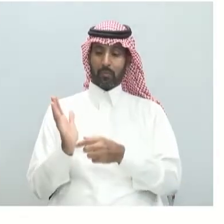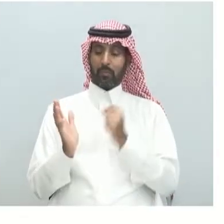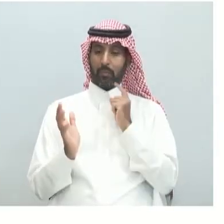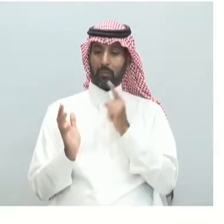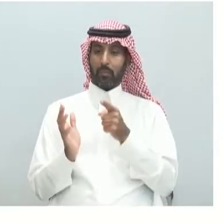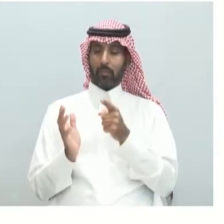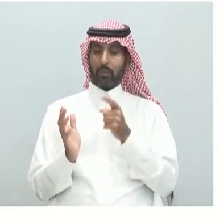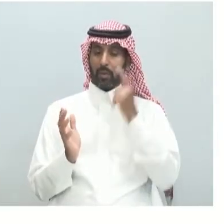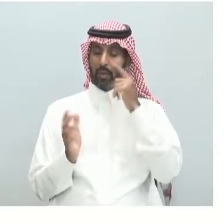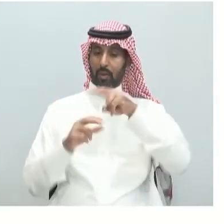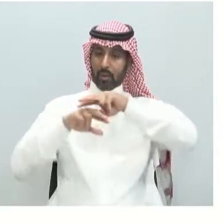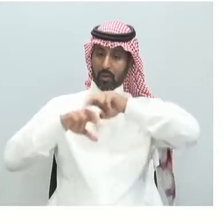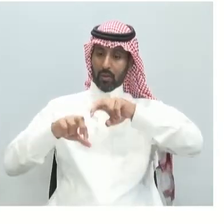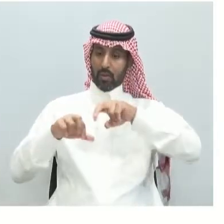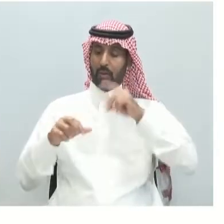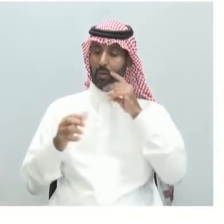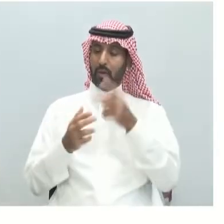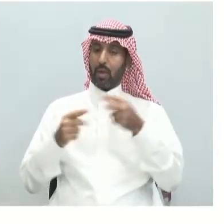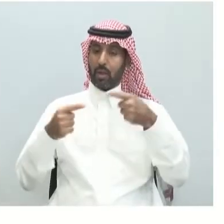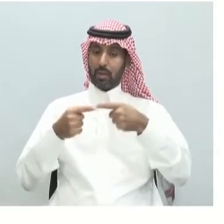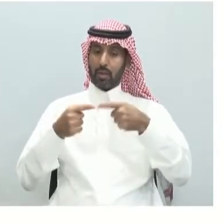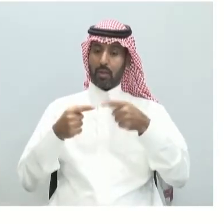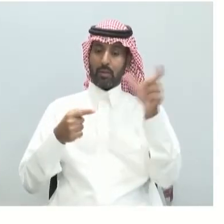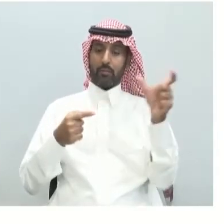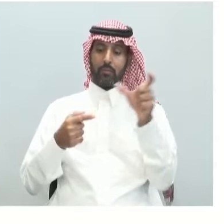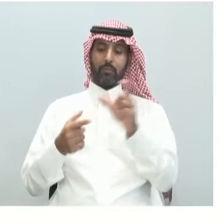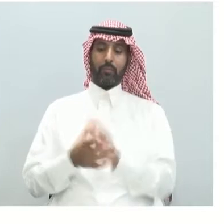عليك ان تبحث عن ضدها